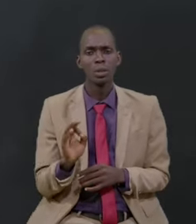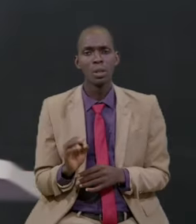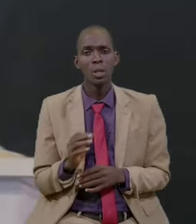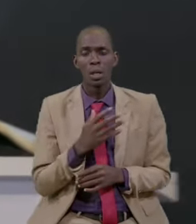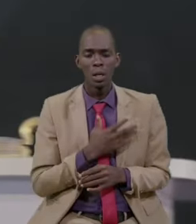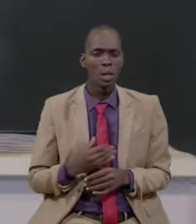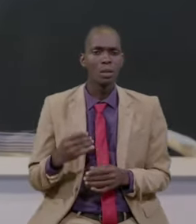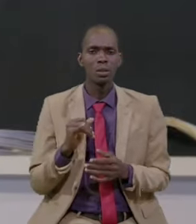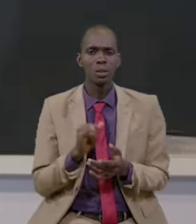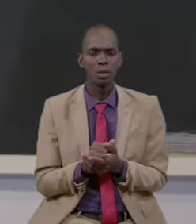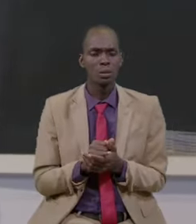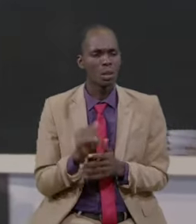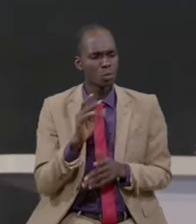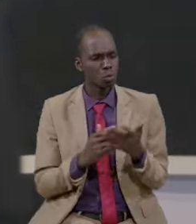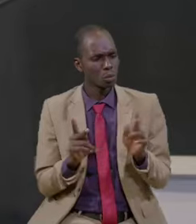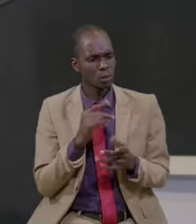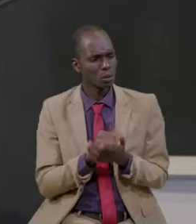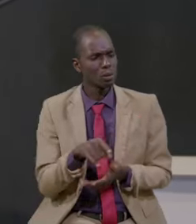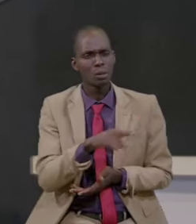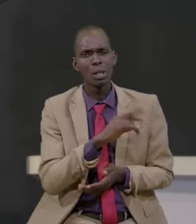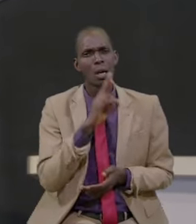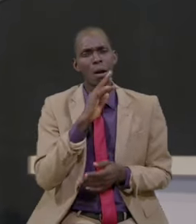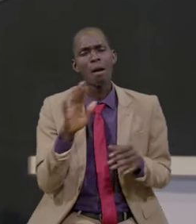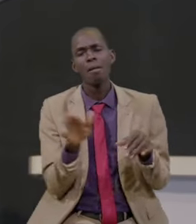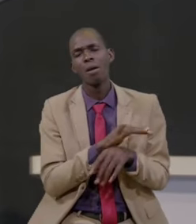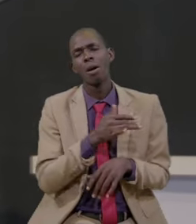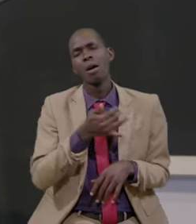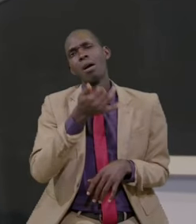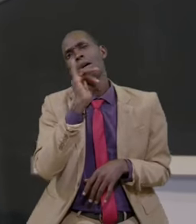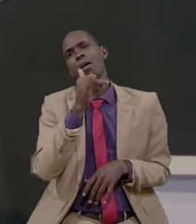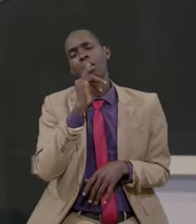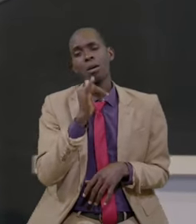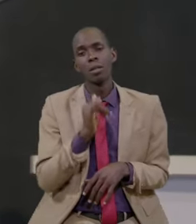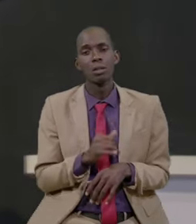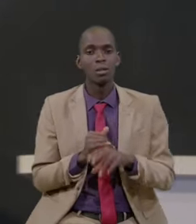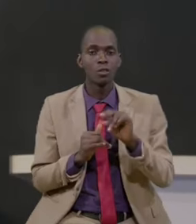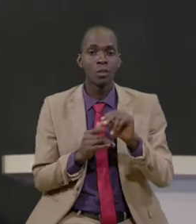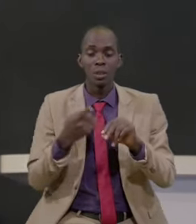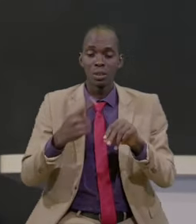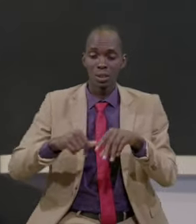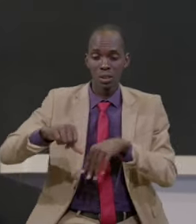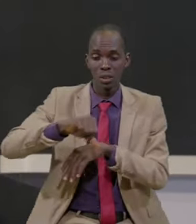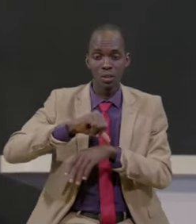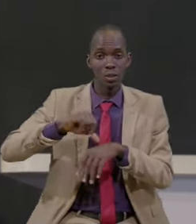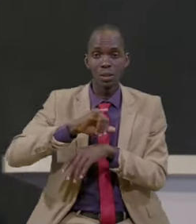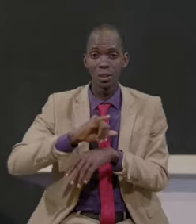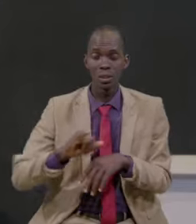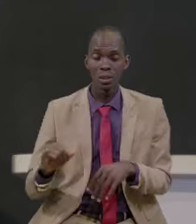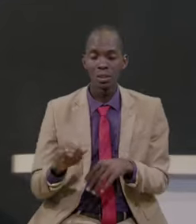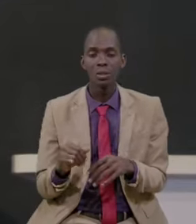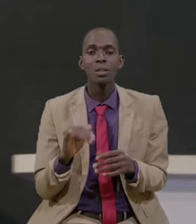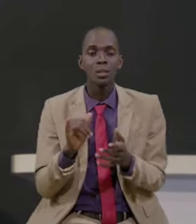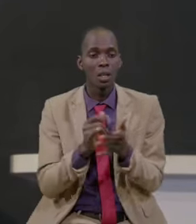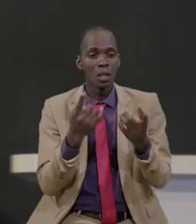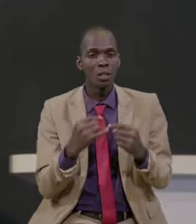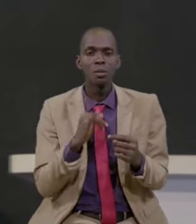sont ivres, l'onction donne un message spontané. Ils ne savaient pas qu'ils